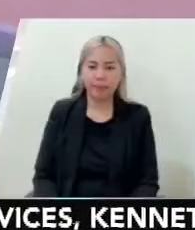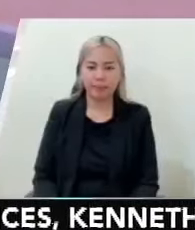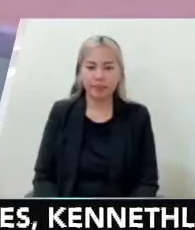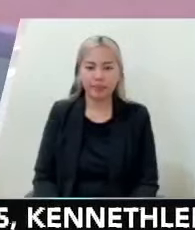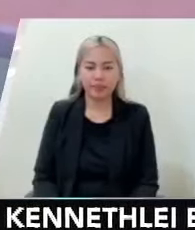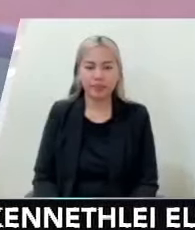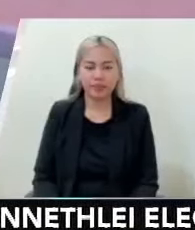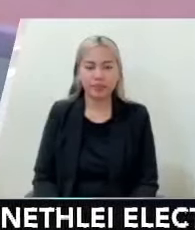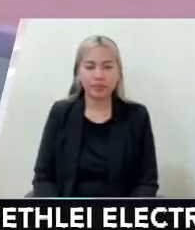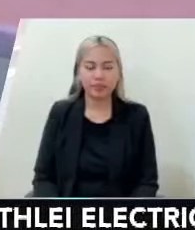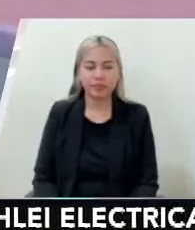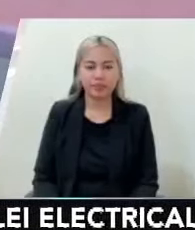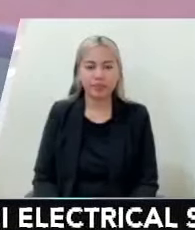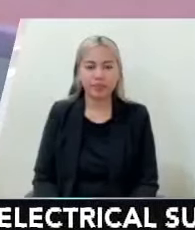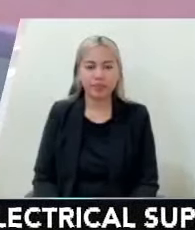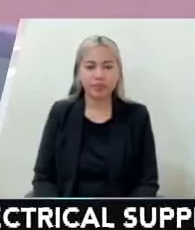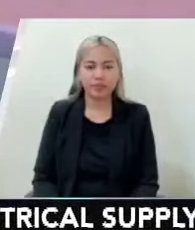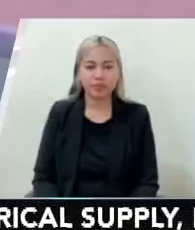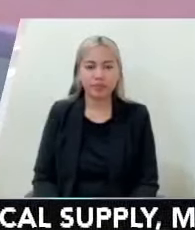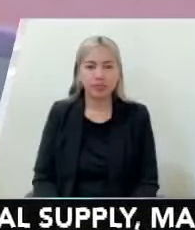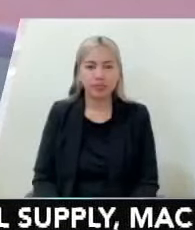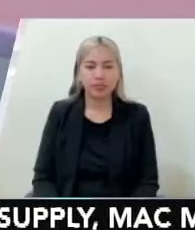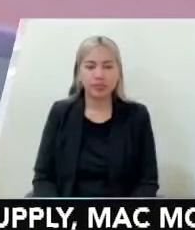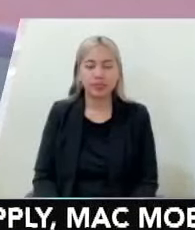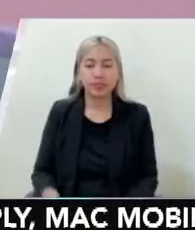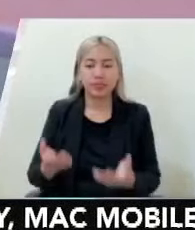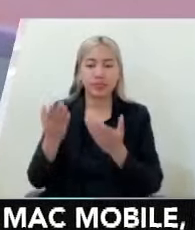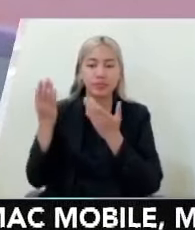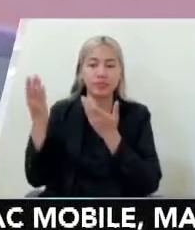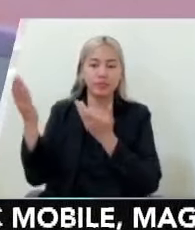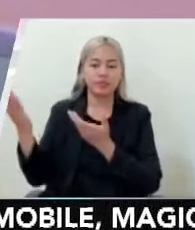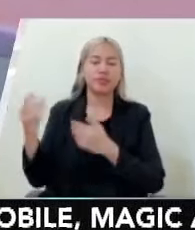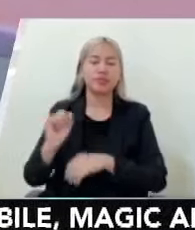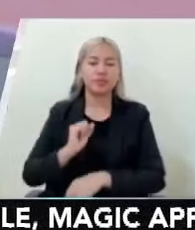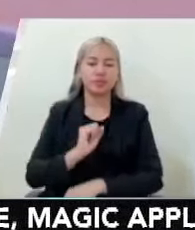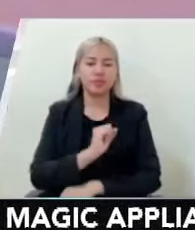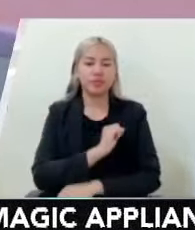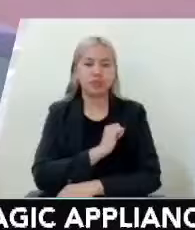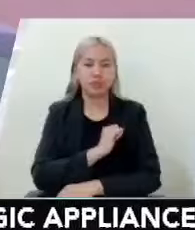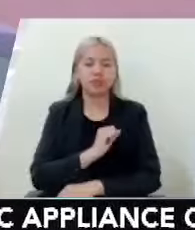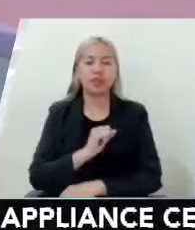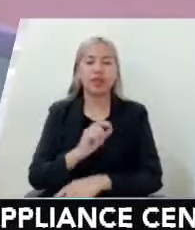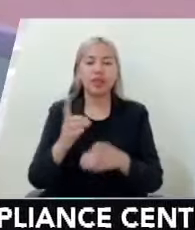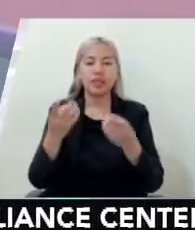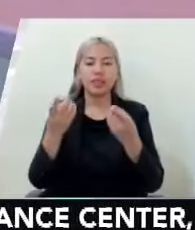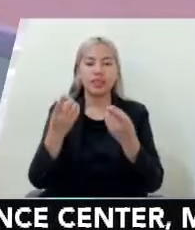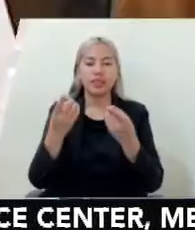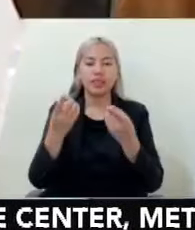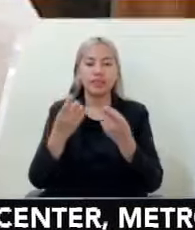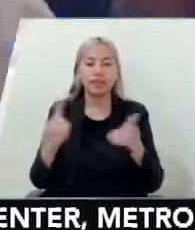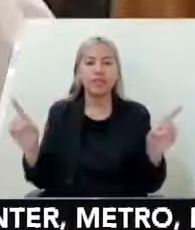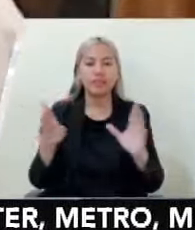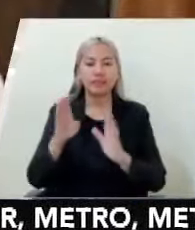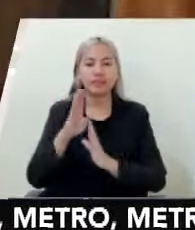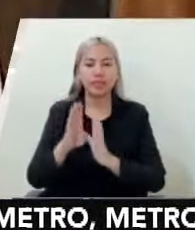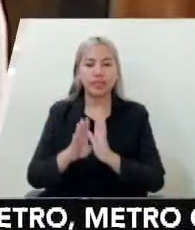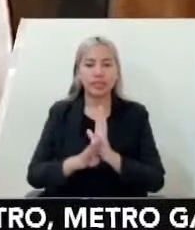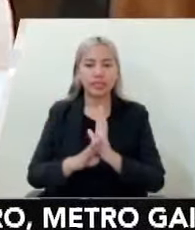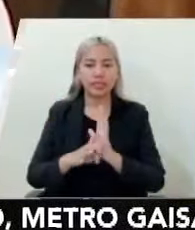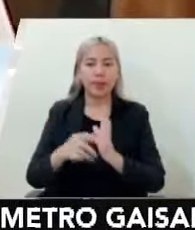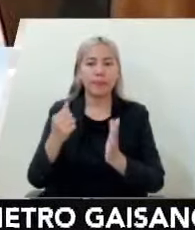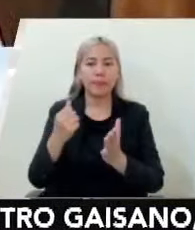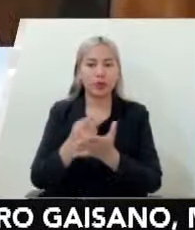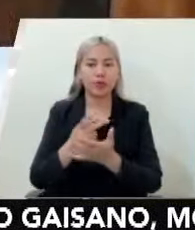ipinadala na ng sa senado ang kopya ng divorce bill na inaprubahan ng camara Noong pong Mayo ayon kay alb representative Edsel